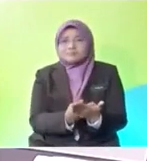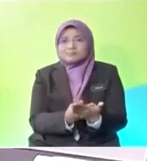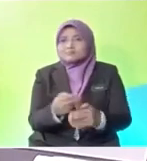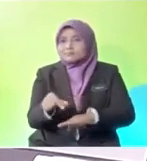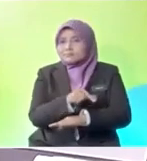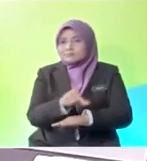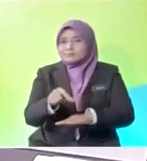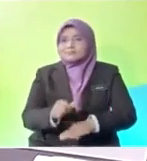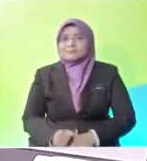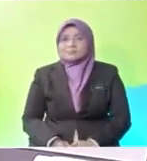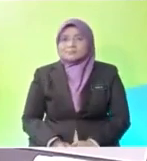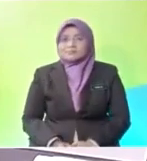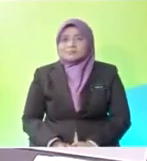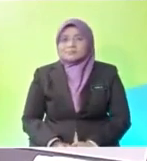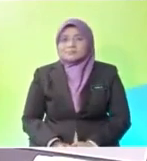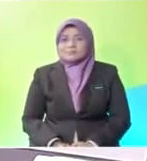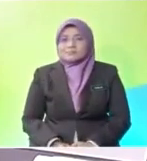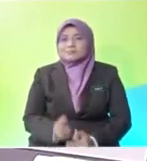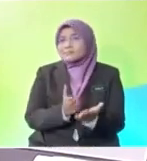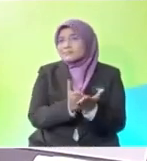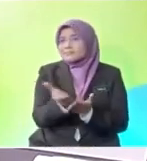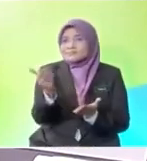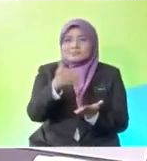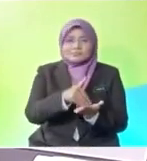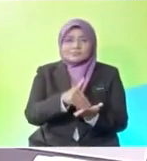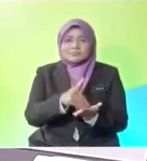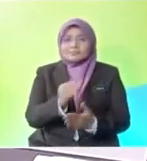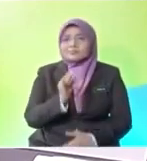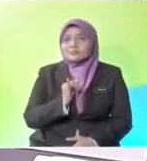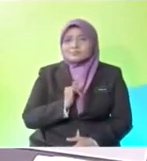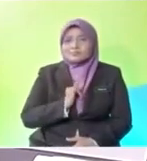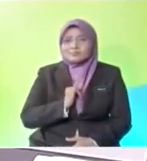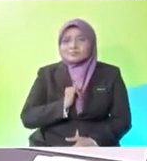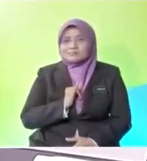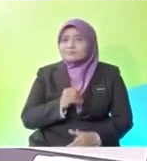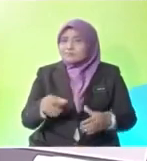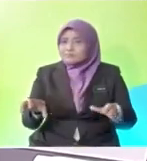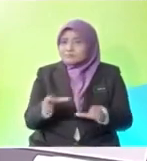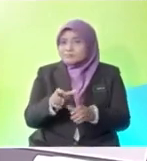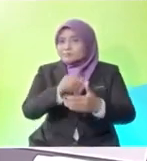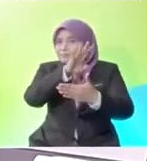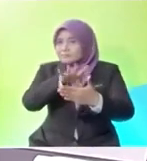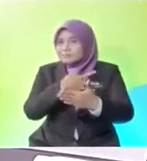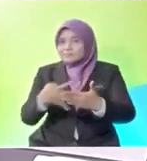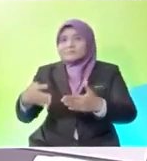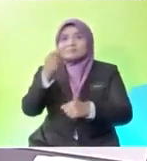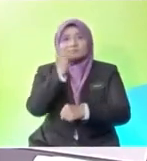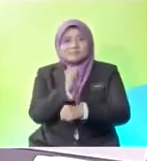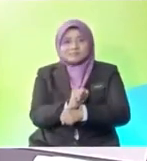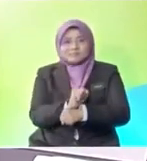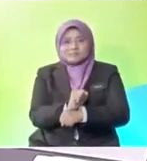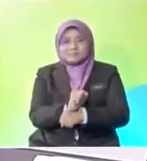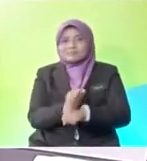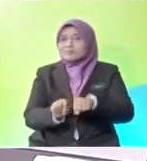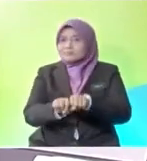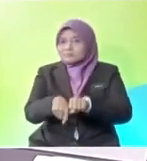juga ada rujukan senarai di sana Seterusnya saya juga membuat jadwal kerja supaya kerja kita